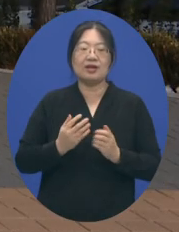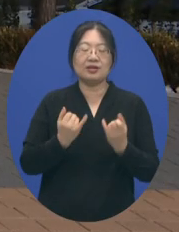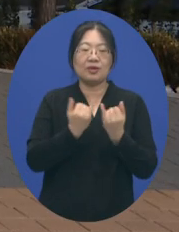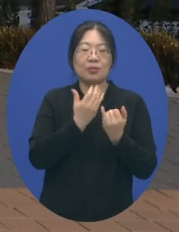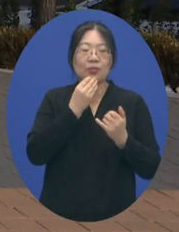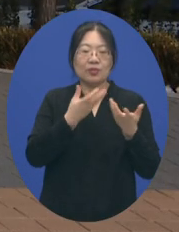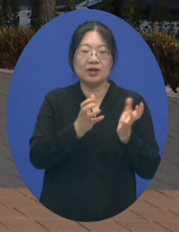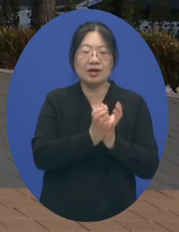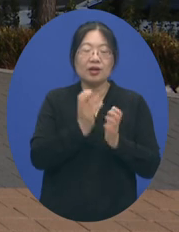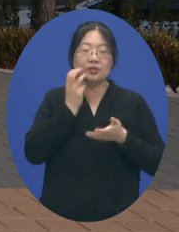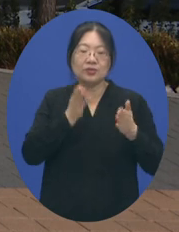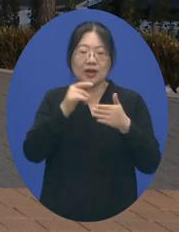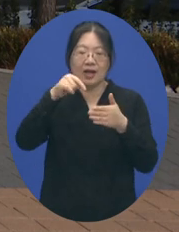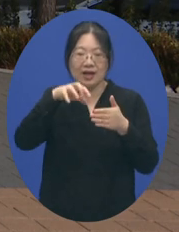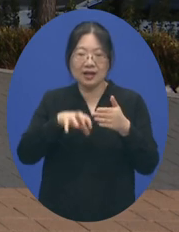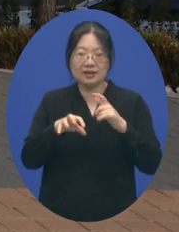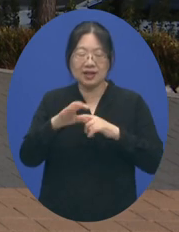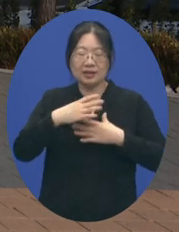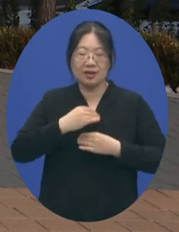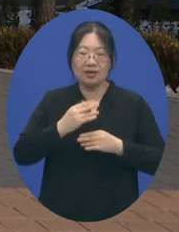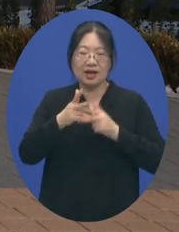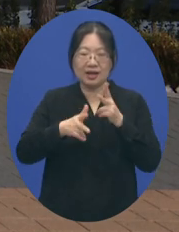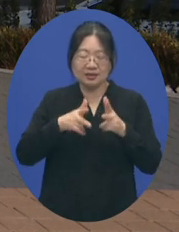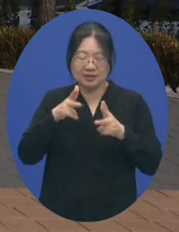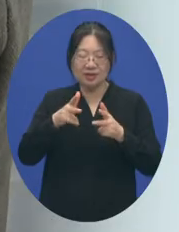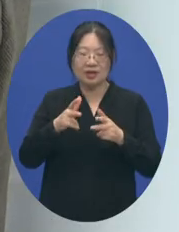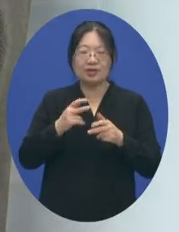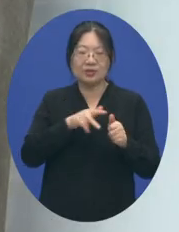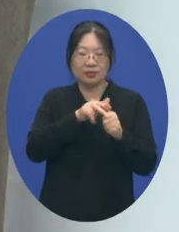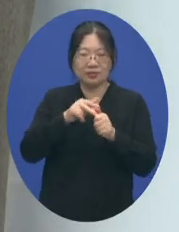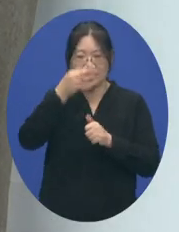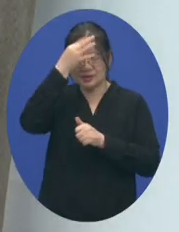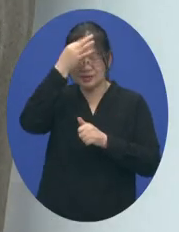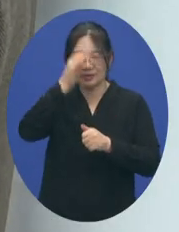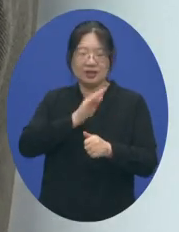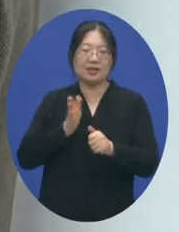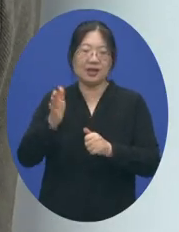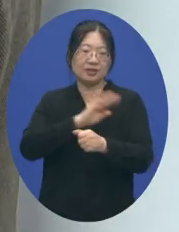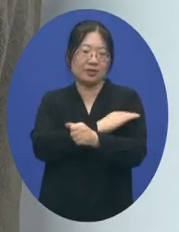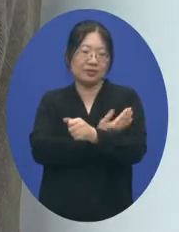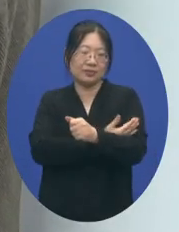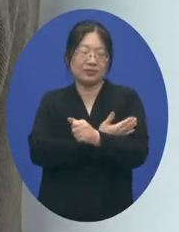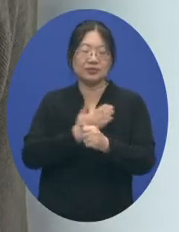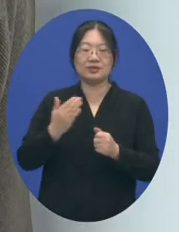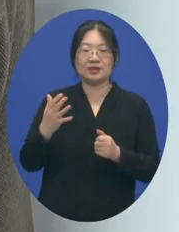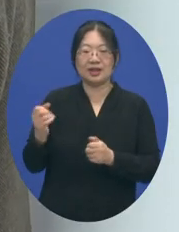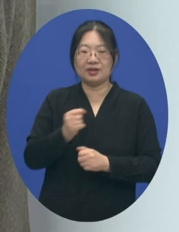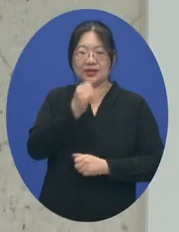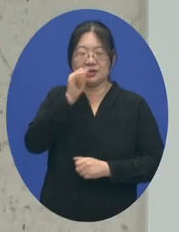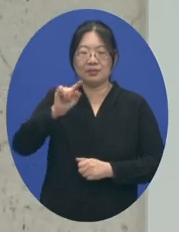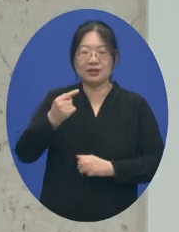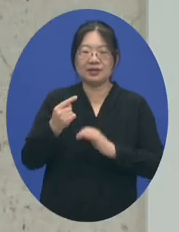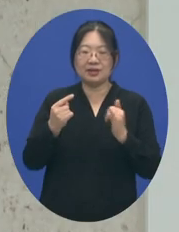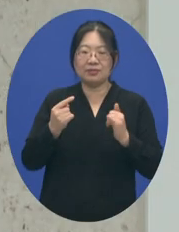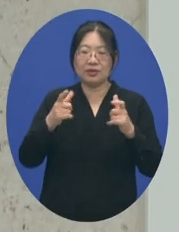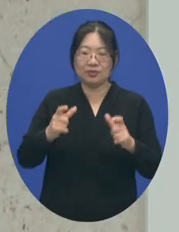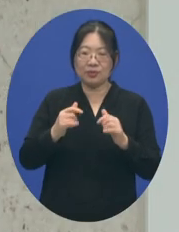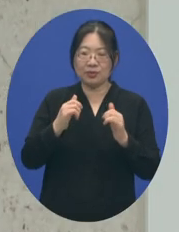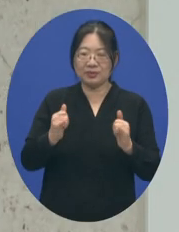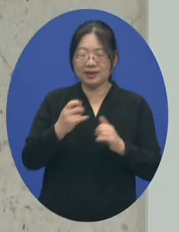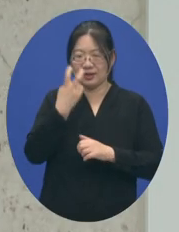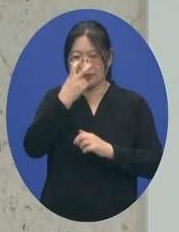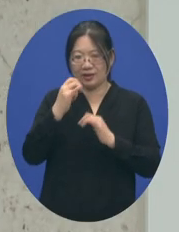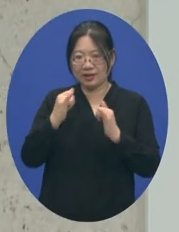여성복지 외에도 현재 도회는 산업안전 정보 기술 등 각 분야의 전문 자격과 실무 경력을 갖춘 100명의 도민